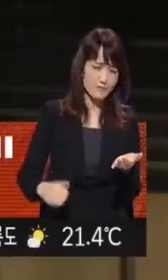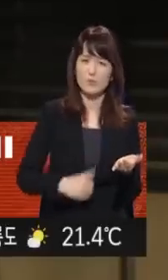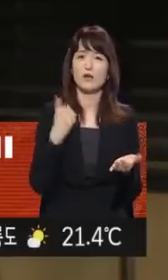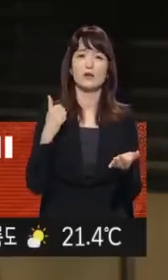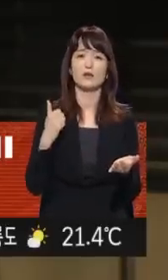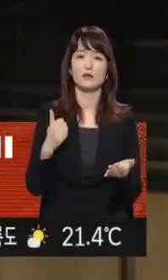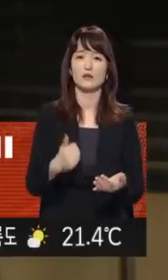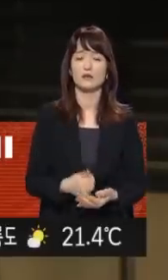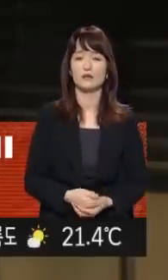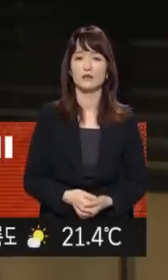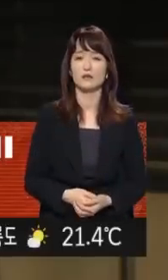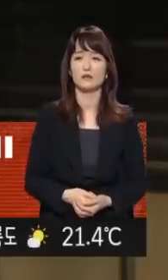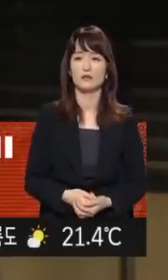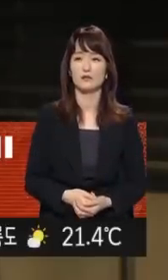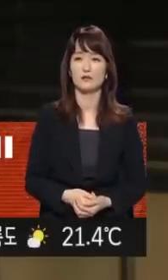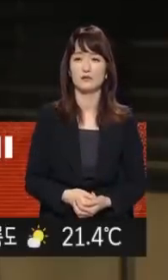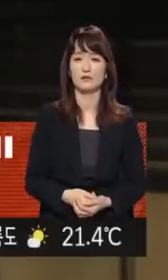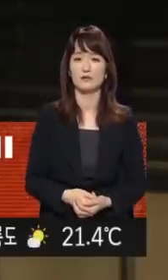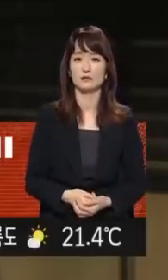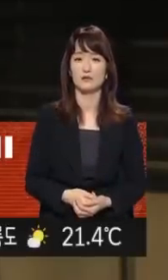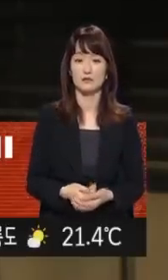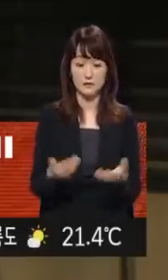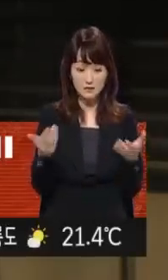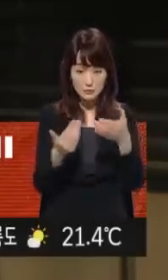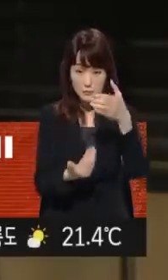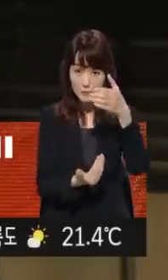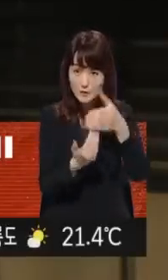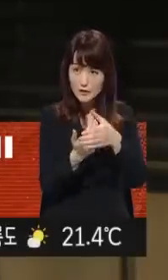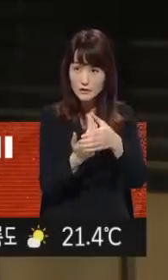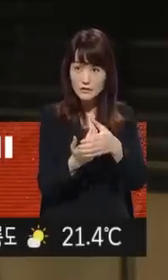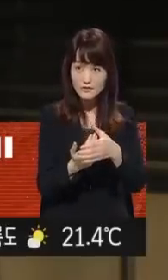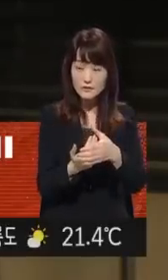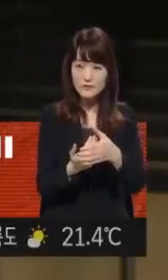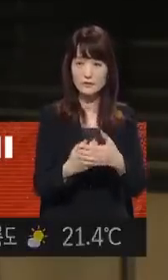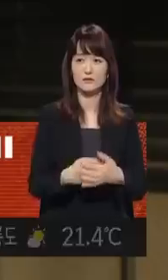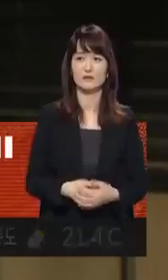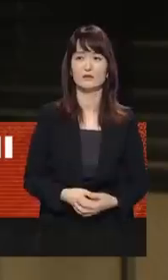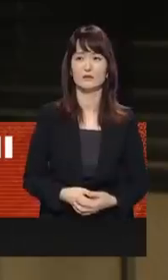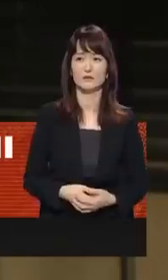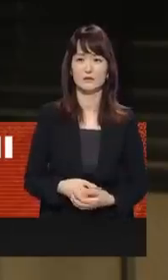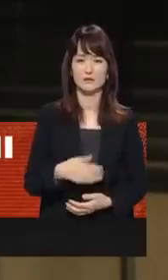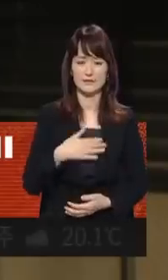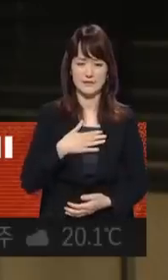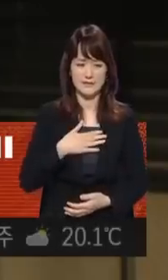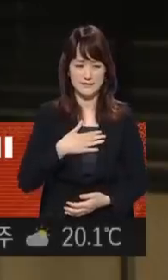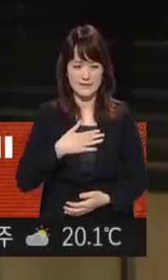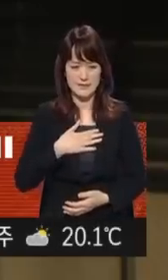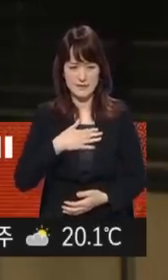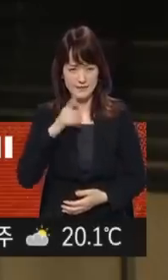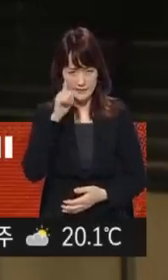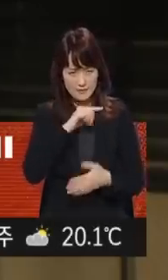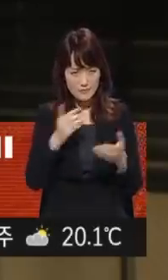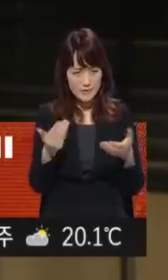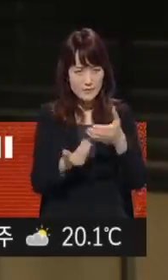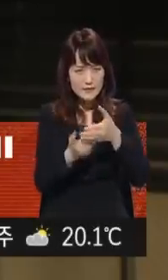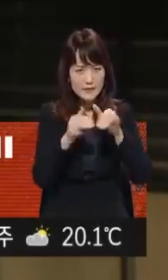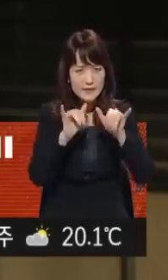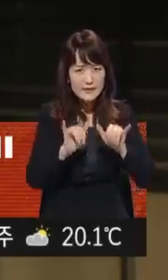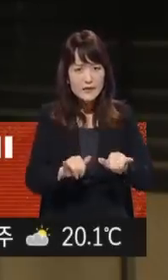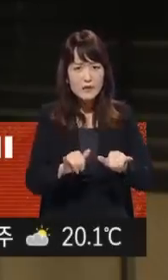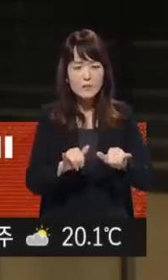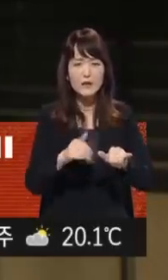있지만 이제 이런 일이 벌어졌을 때 감정적으로 불미스러운 일이 생길까 봐 일단은 지금 알려지지 않는 거고요